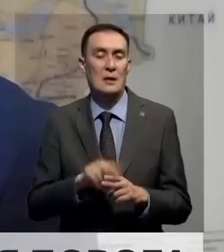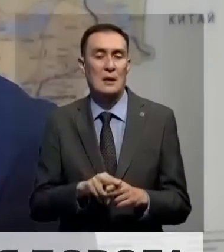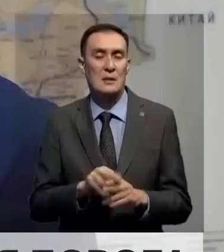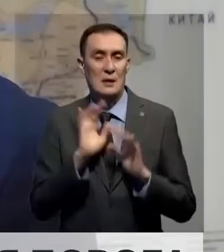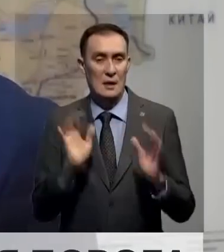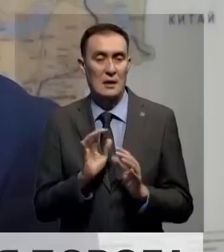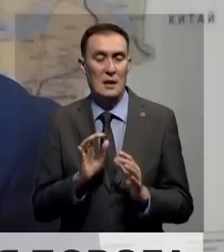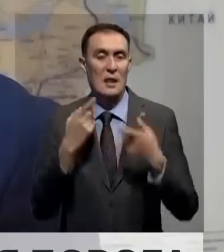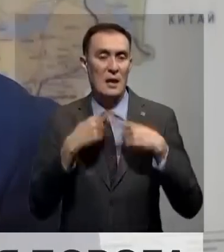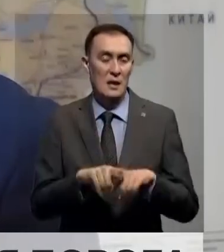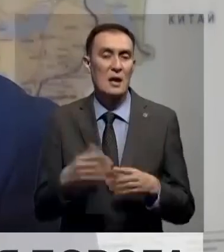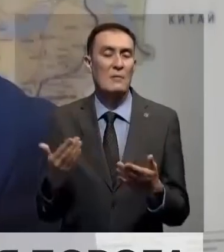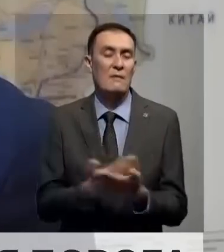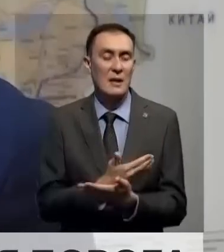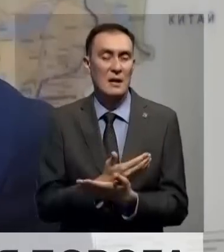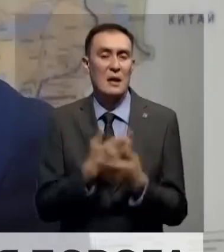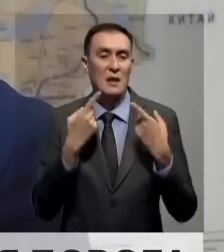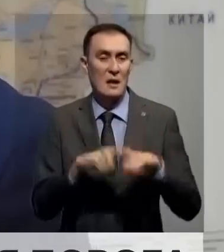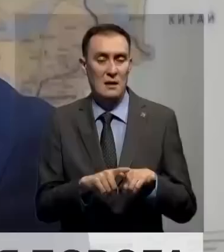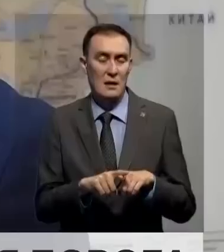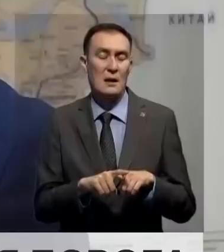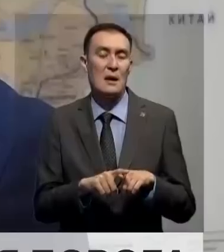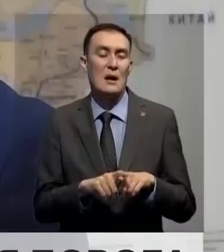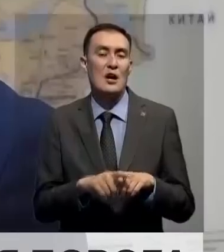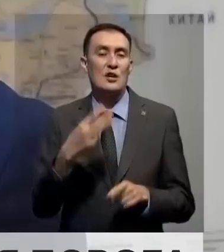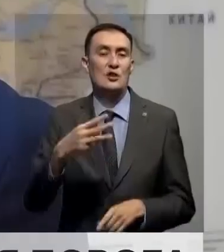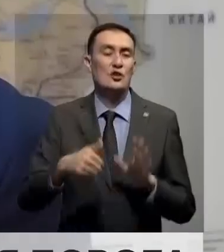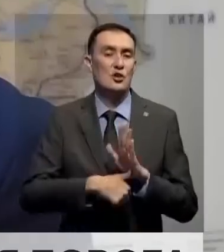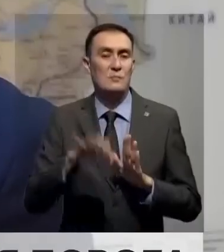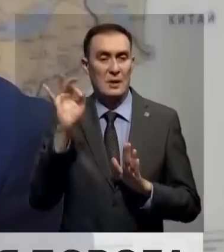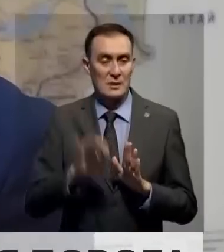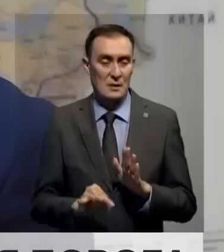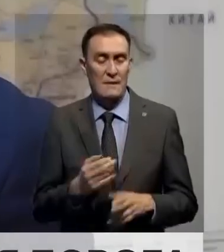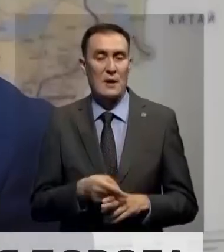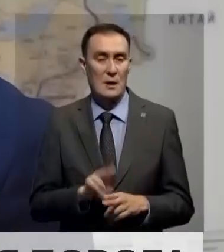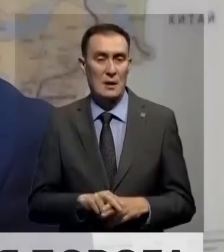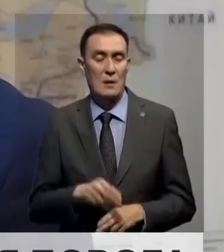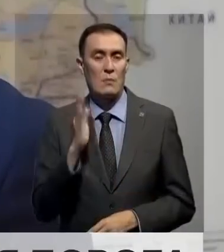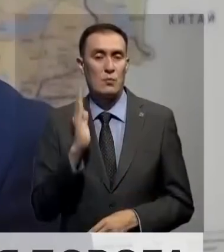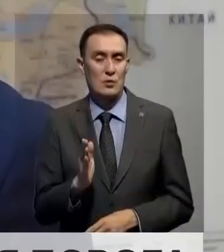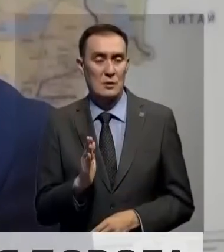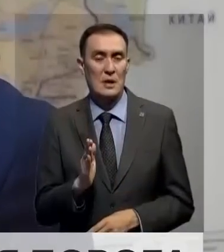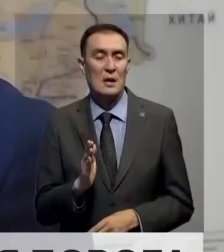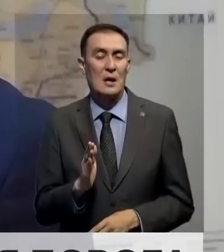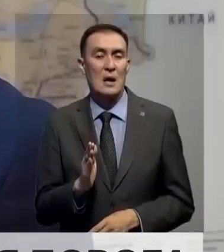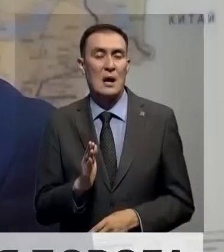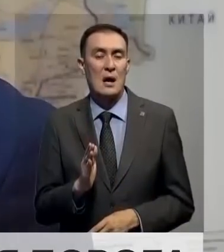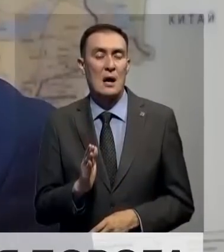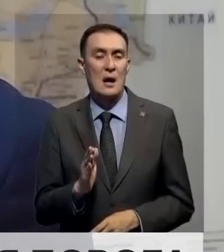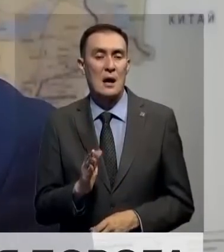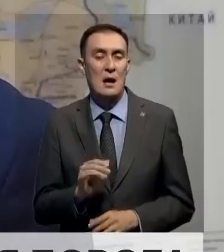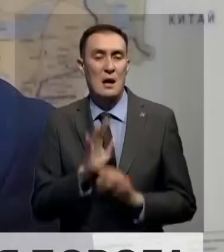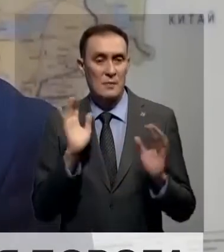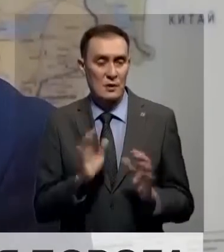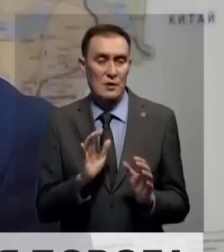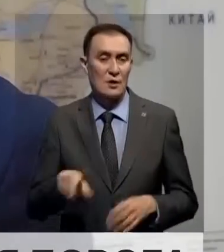содержание техники и обновление парка техники, 36% это будет уходить на само содержание дороги. Это